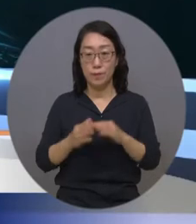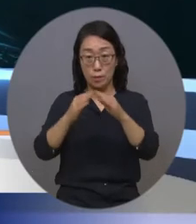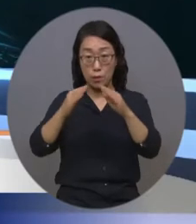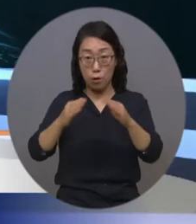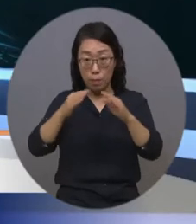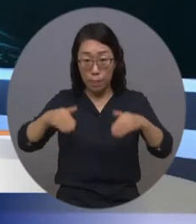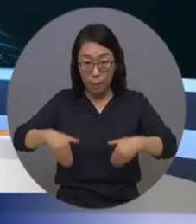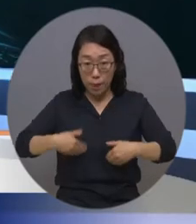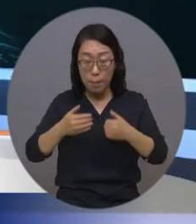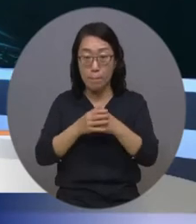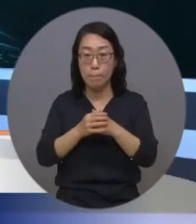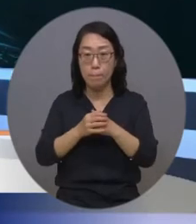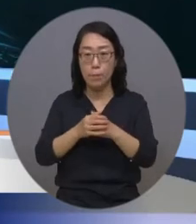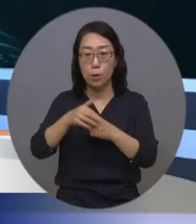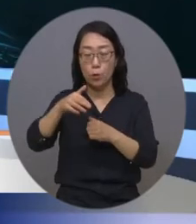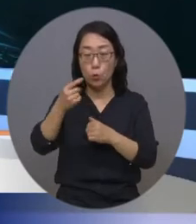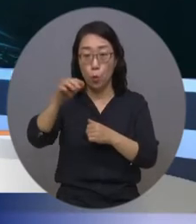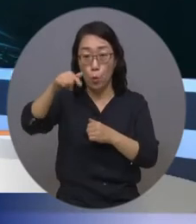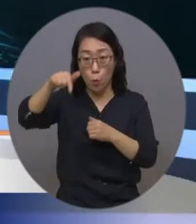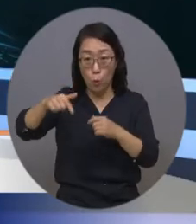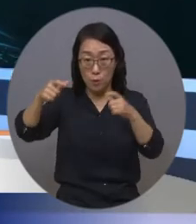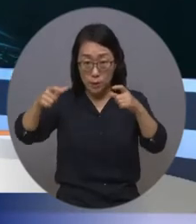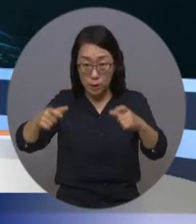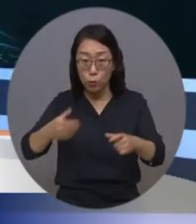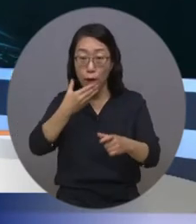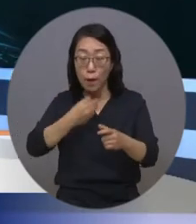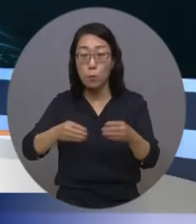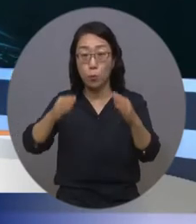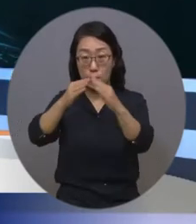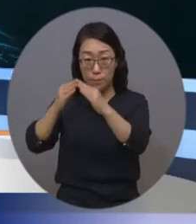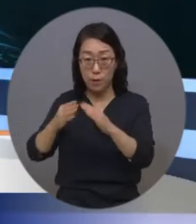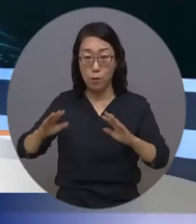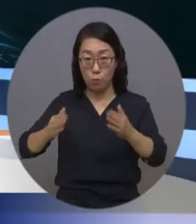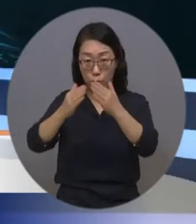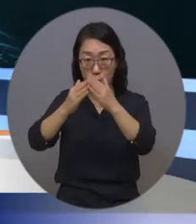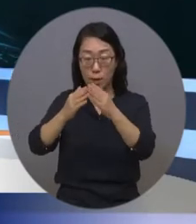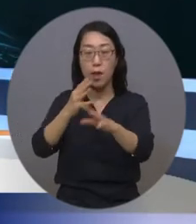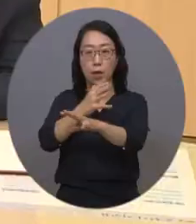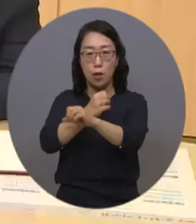순천시가 조곡지구 행복주택 건립을 위한 업무 협약을 체결했습니다.